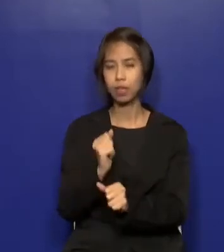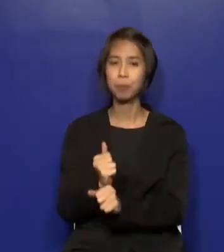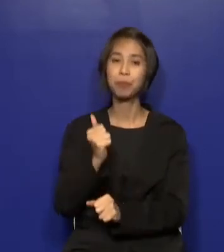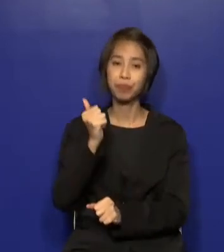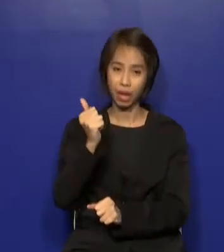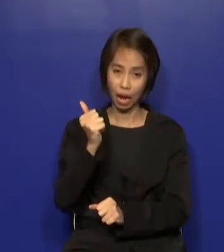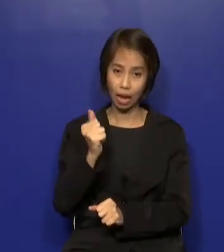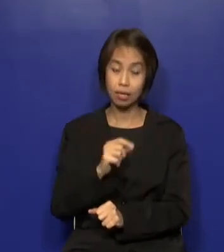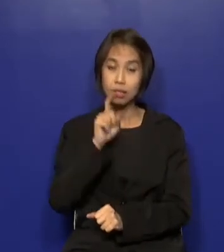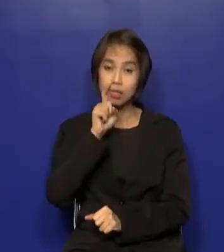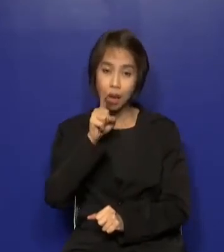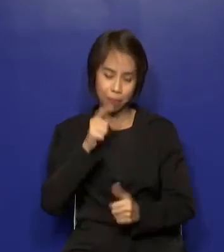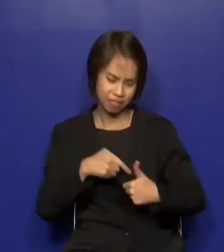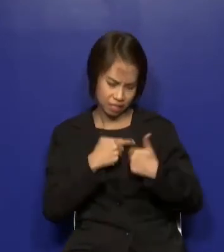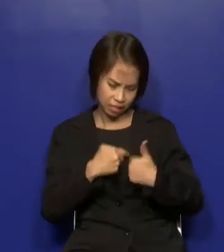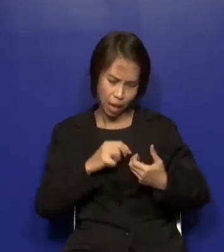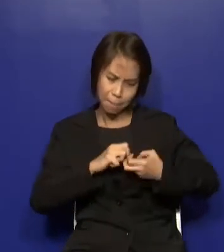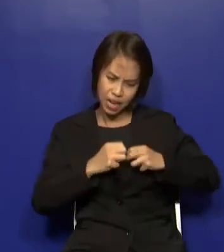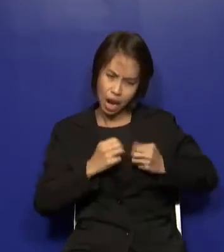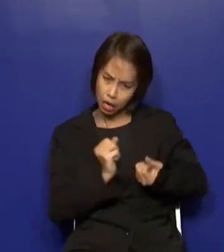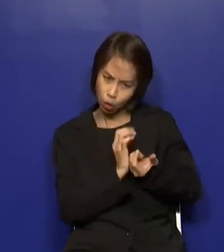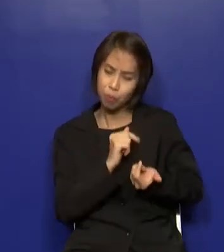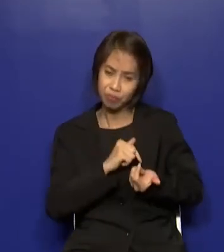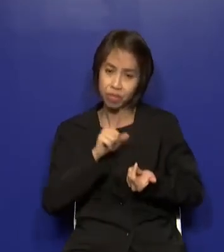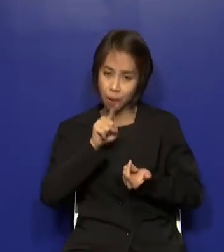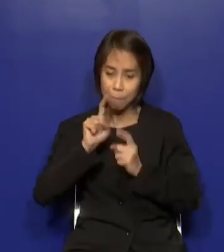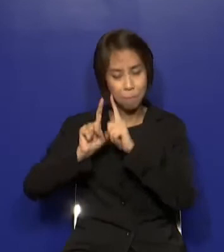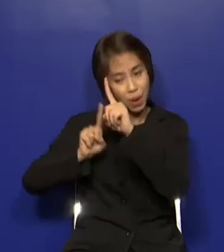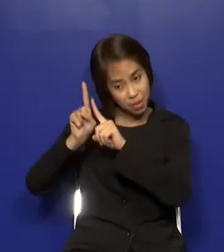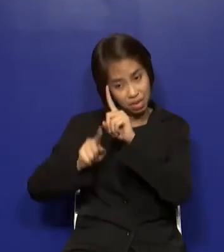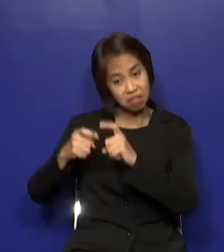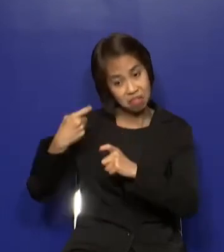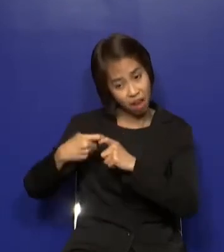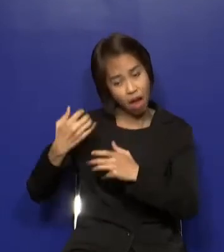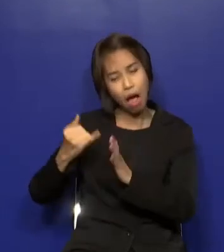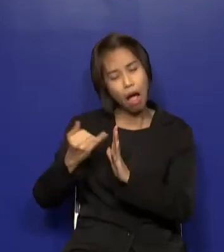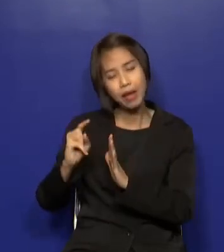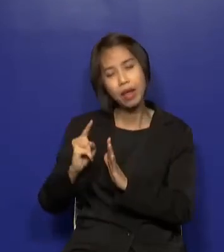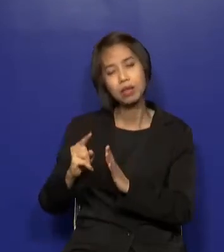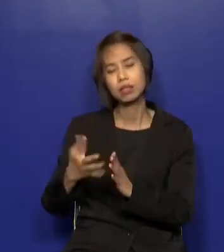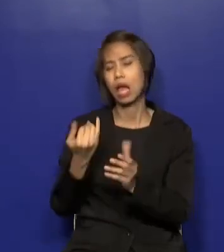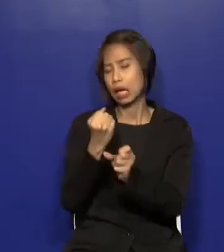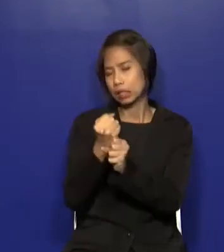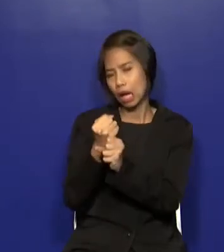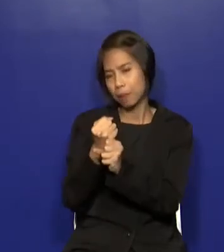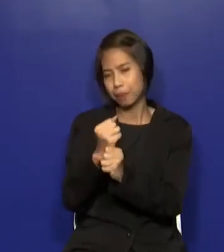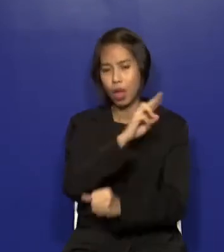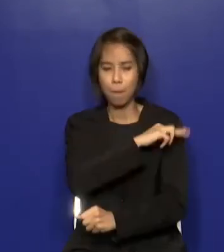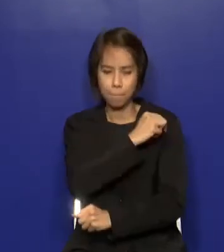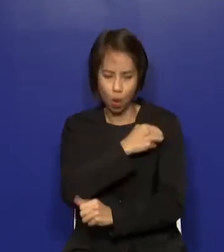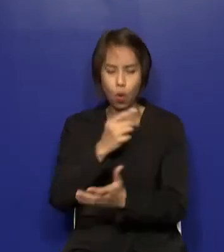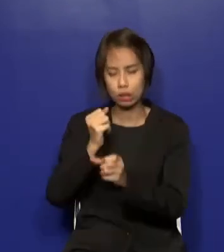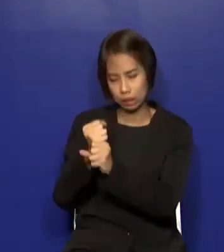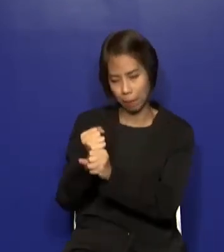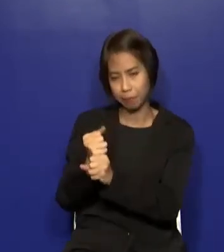ไหมข้อบังคับแพทยสภาที่ออกมาก็ให้ใช้แบบทดสอบง่ายๆแล้วก็ทำโดยแพทย์ก็ได้หรือใครก็ได้